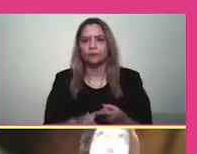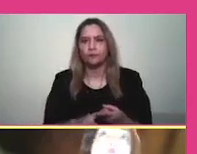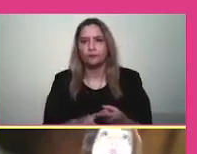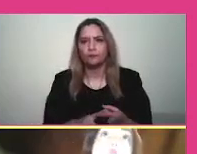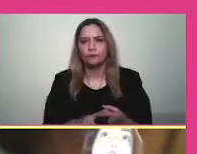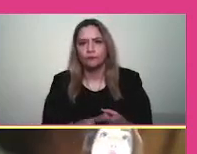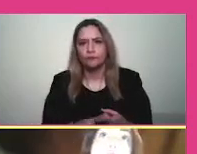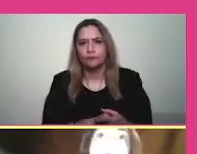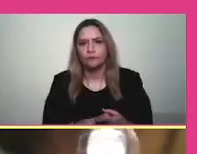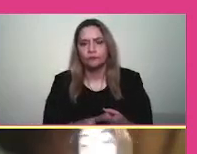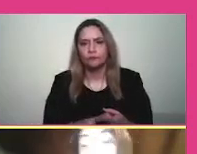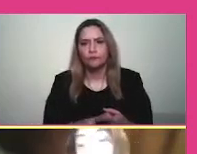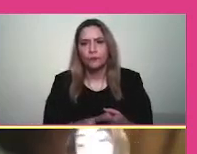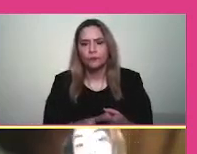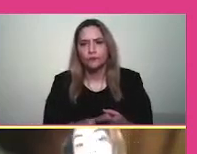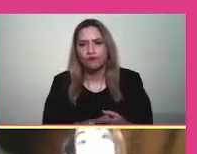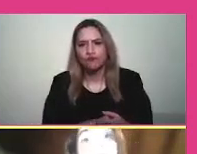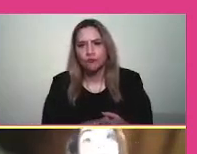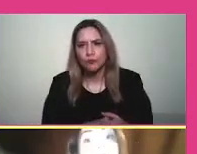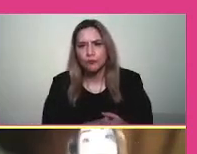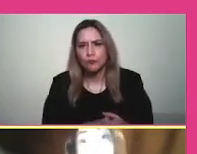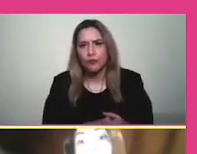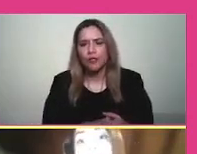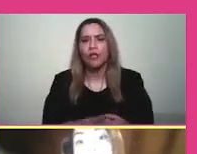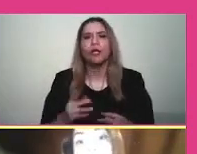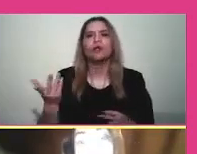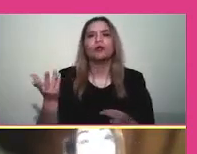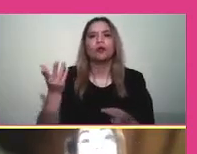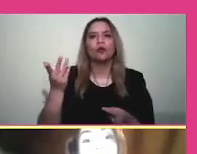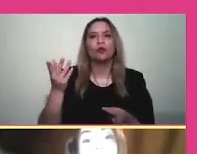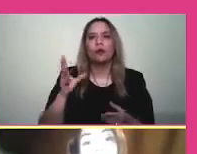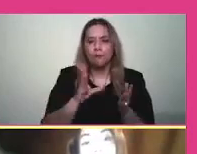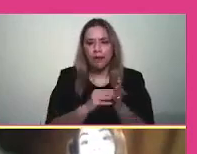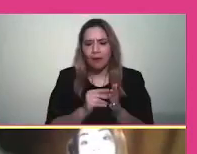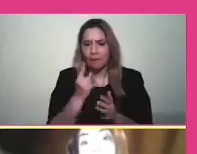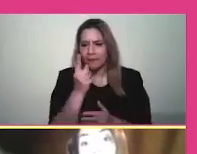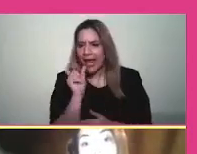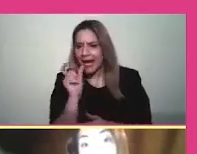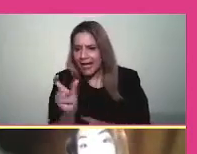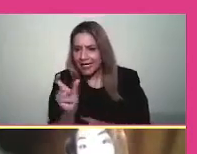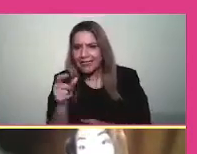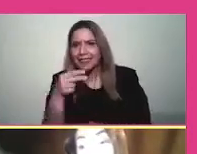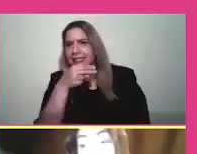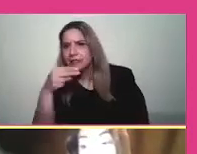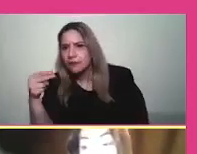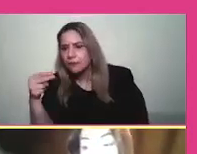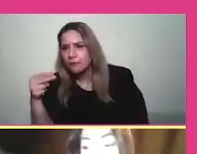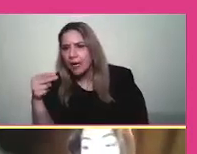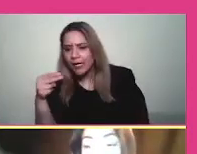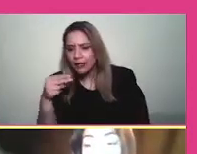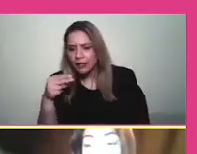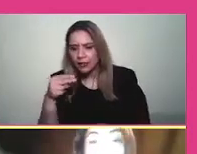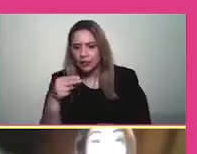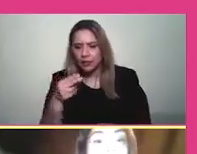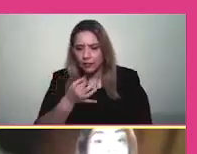το να γνωρίζουμε τι σημαίνει μία λέξη που θέλουμε να